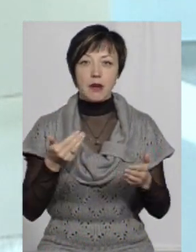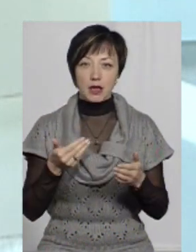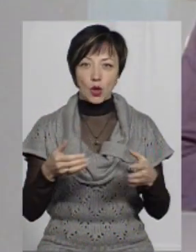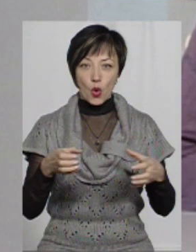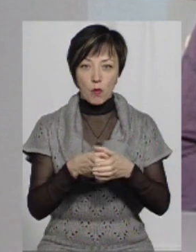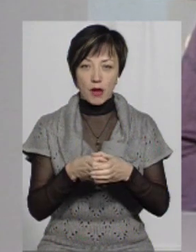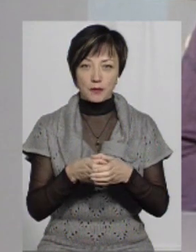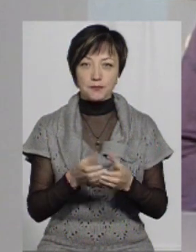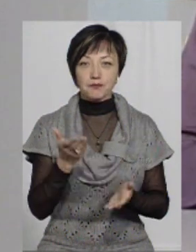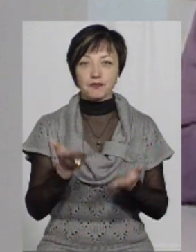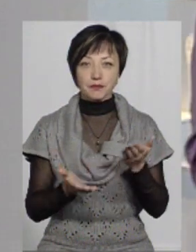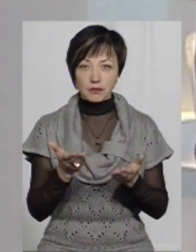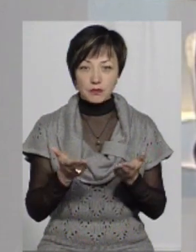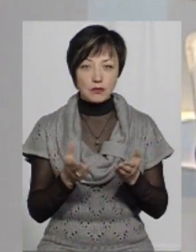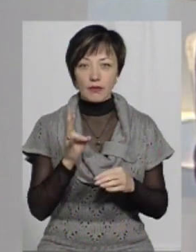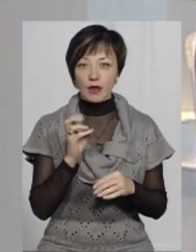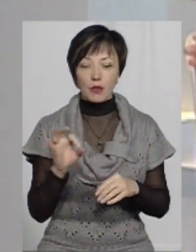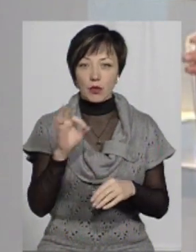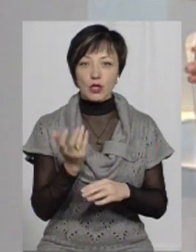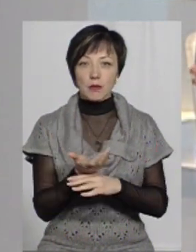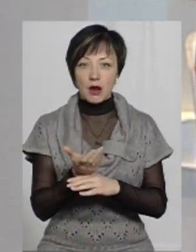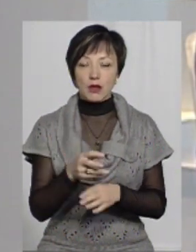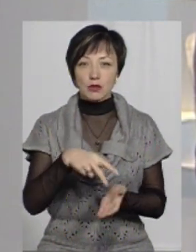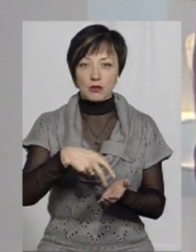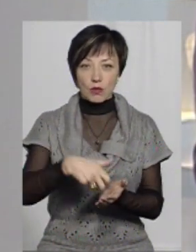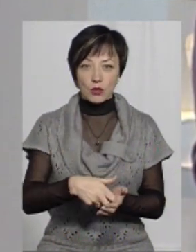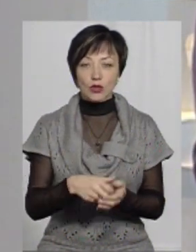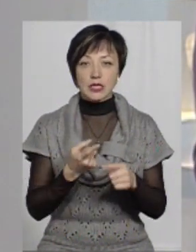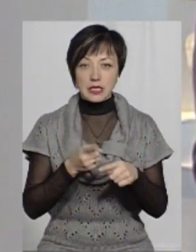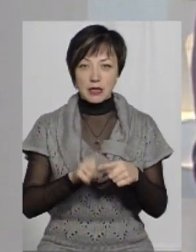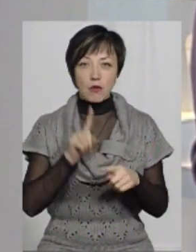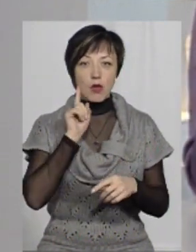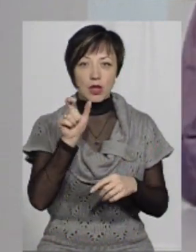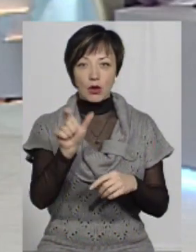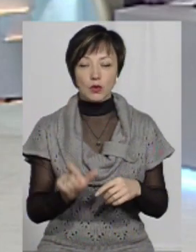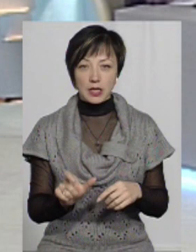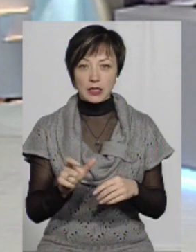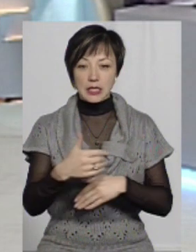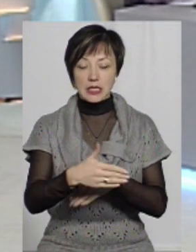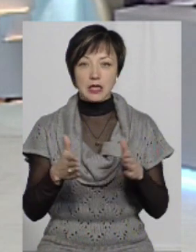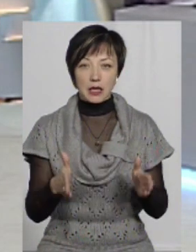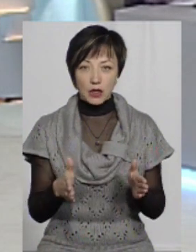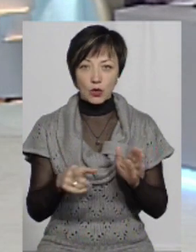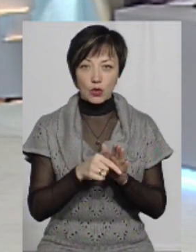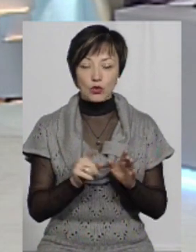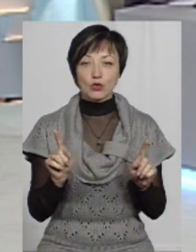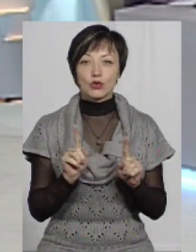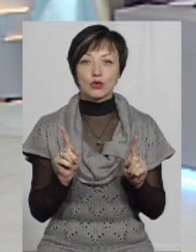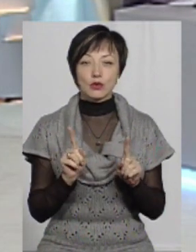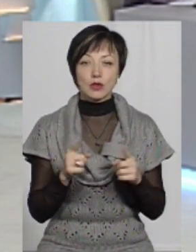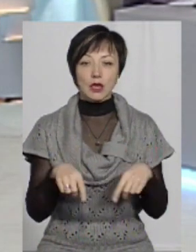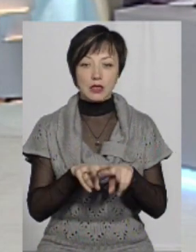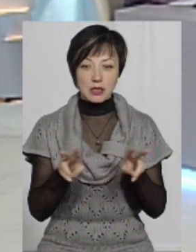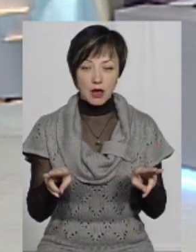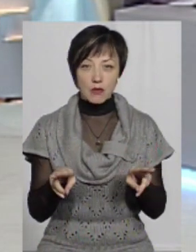громадою. Ну, якщо йдеться не про жебрака, який стоїть навколішки, а що це йде молода людина із скринькою, так, то